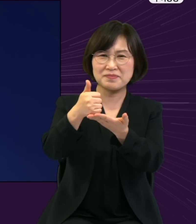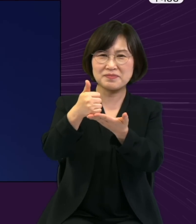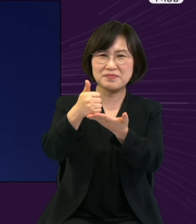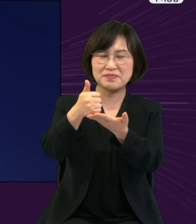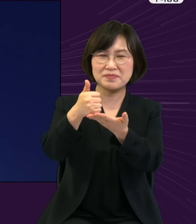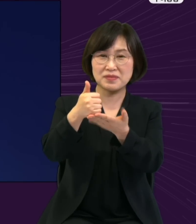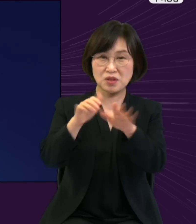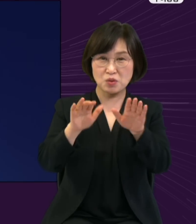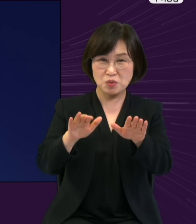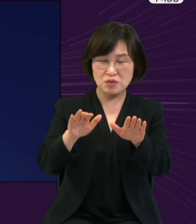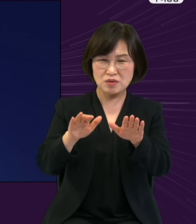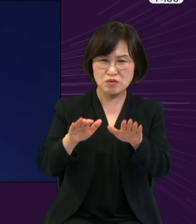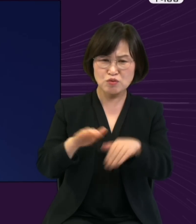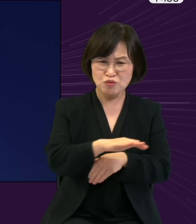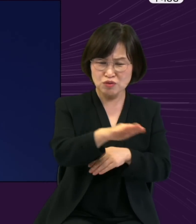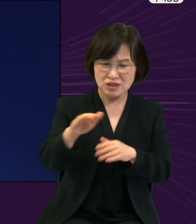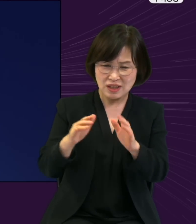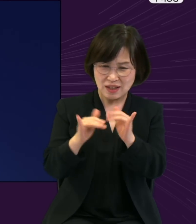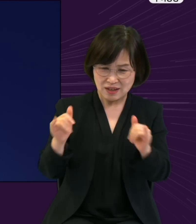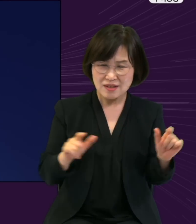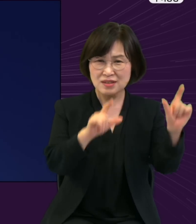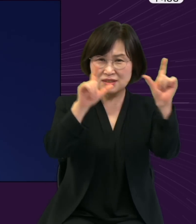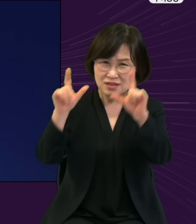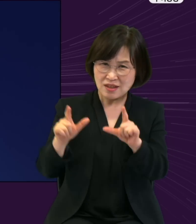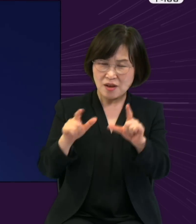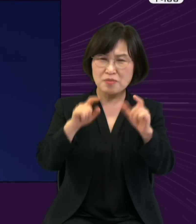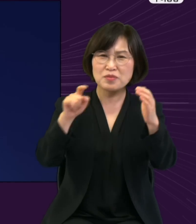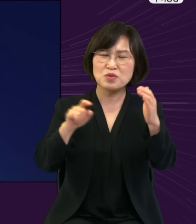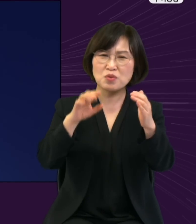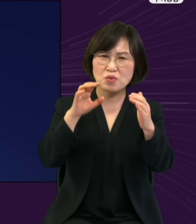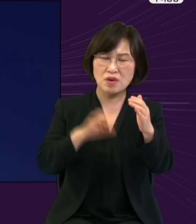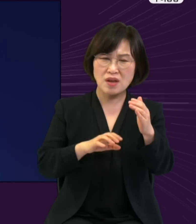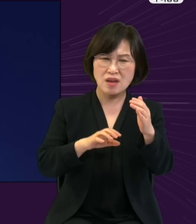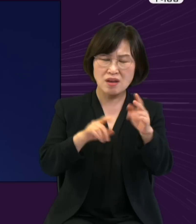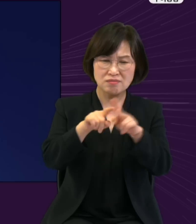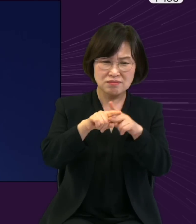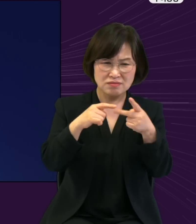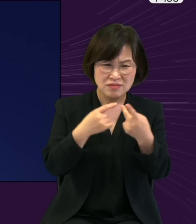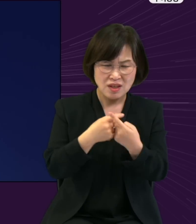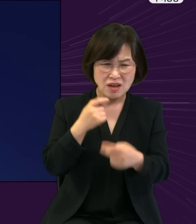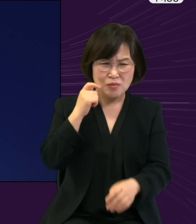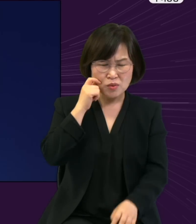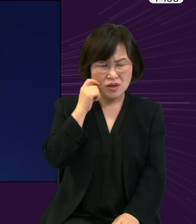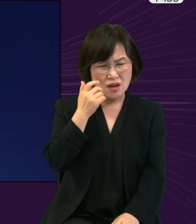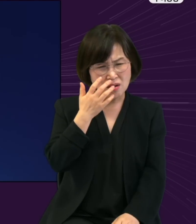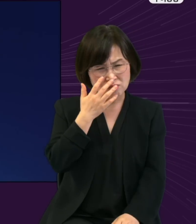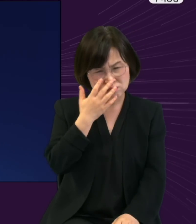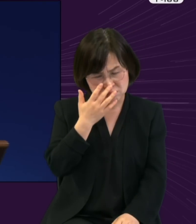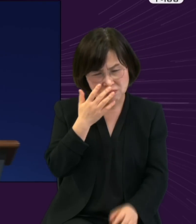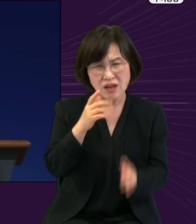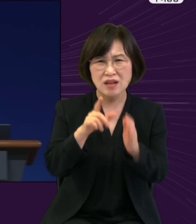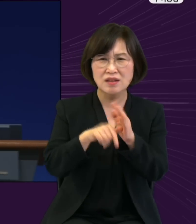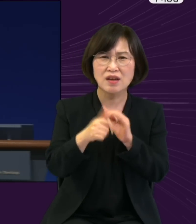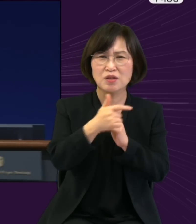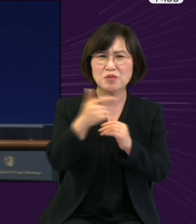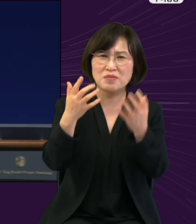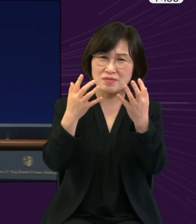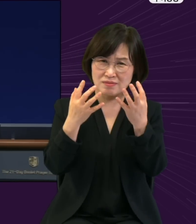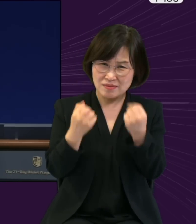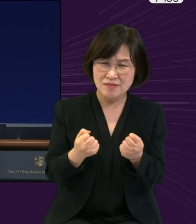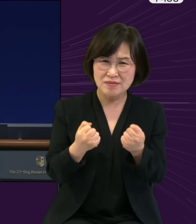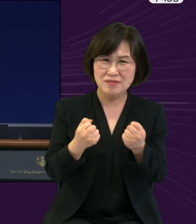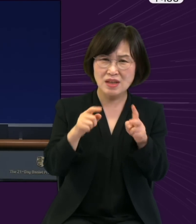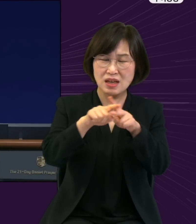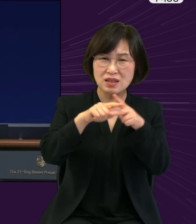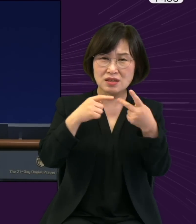오늘 우리 인생 가운데도 이해할 수 없는 일들이 너무나 많습니다. 그 이해할 수